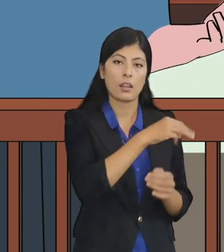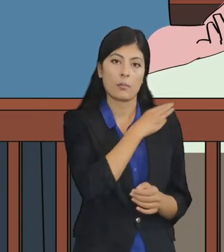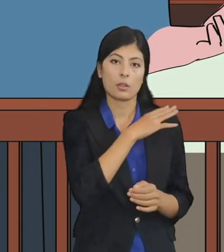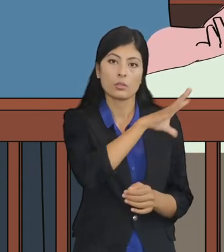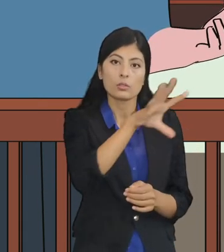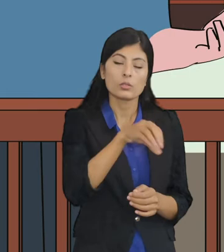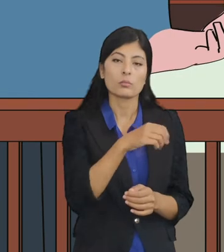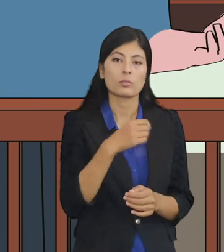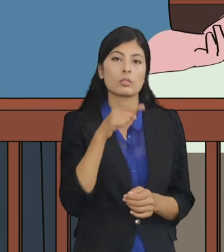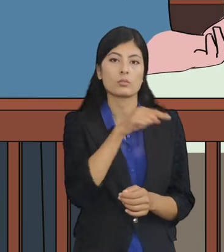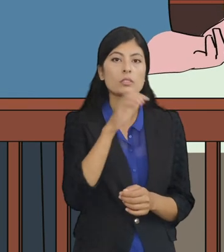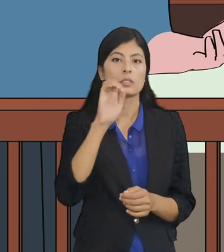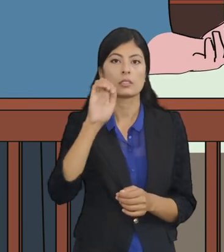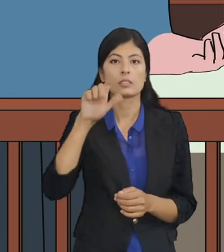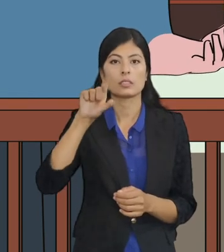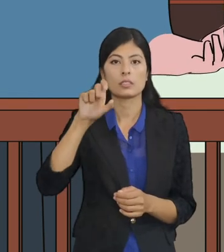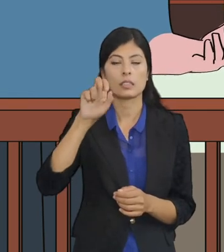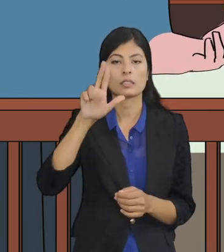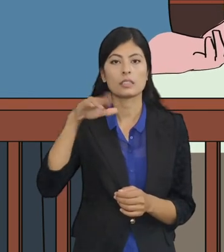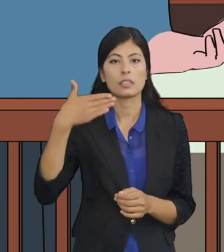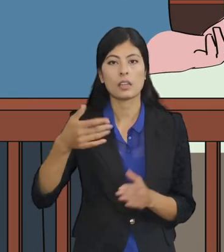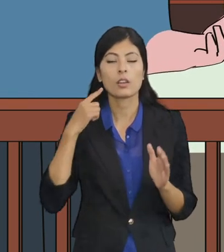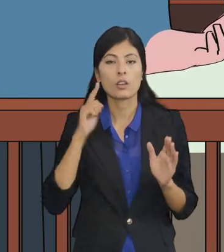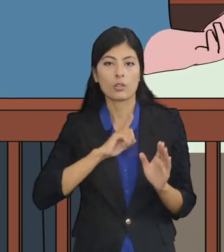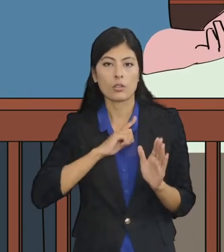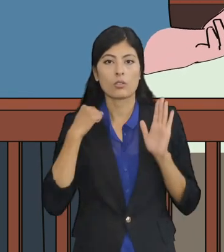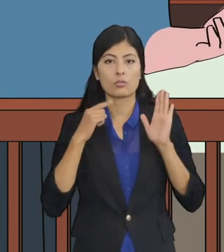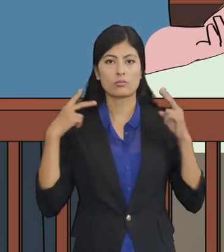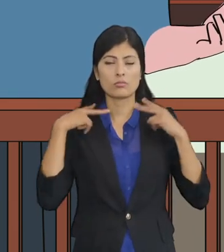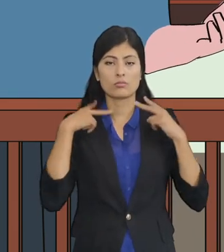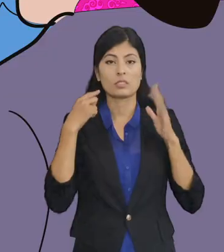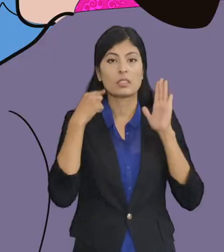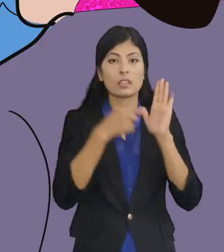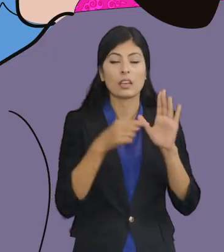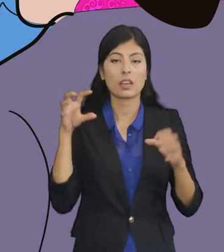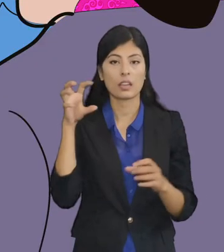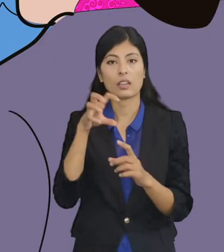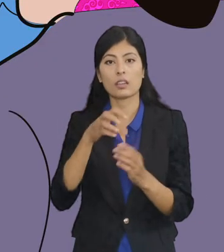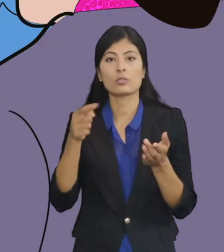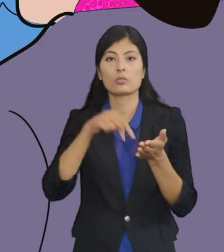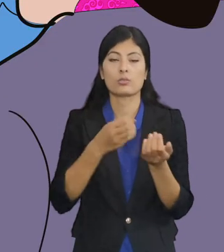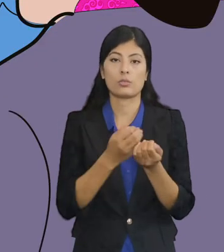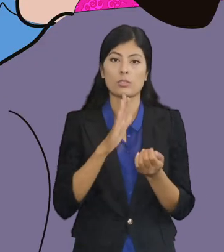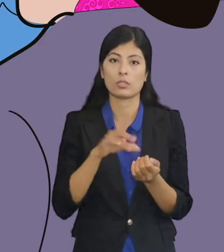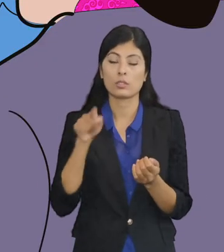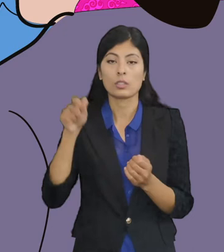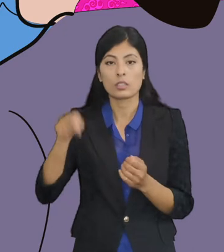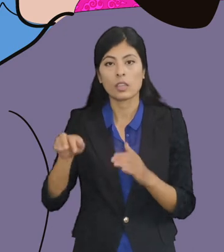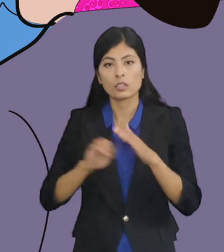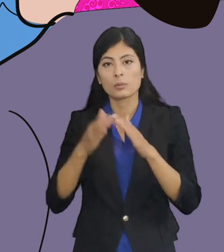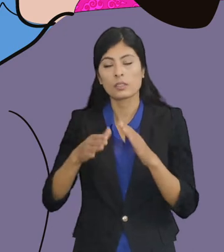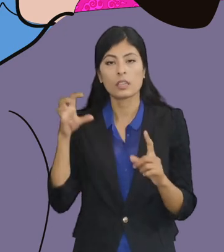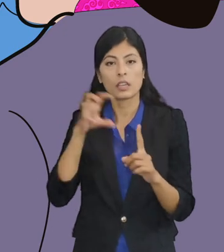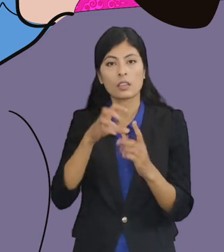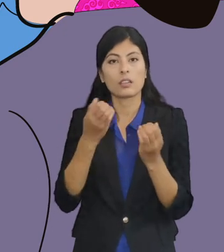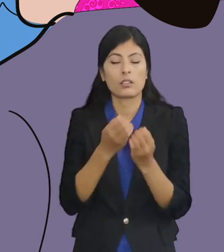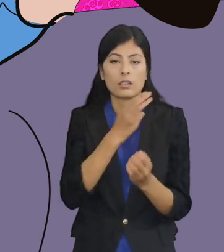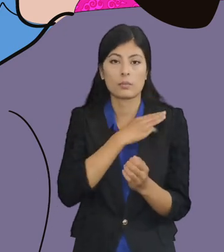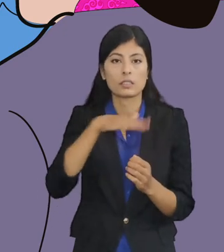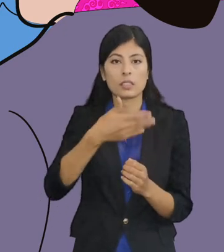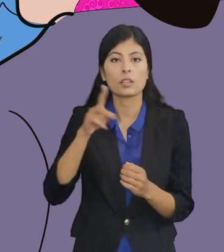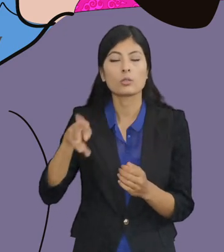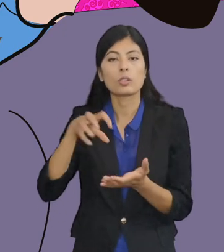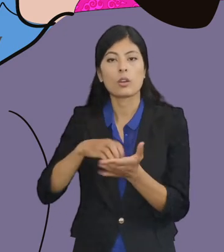देखाउँदै गाली गर्न थाल्छन्। न्यायिक समितिले गाली गलौज गर्ने व्यक्तिहरूलाई इजलासबाट बाहिर निकाल्न आदेश